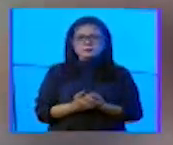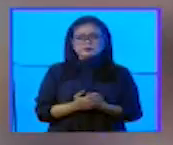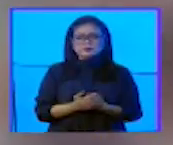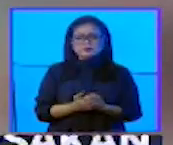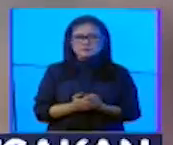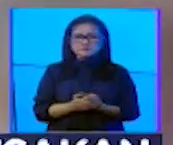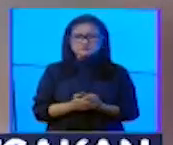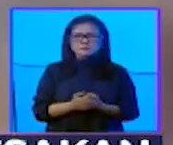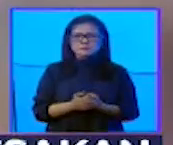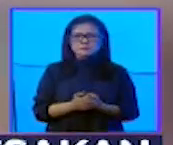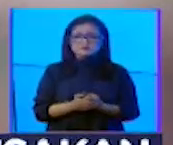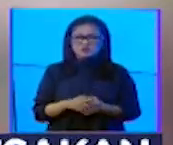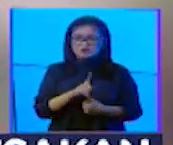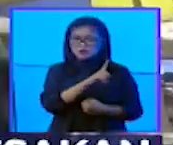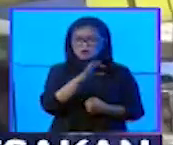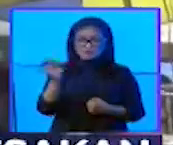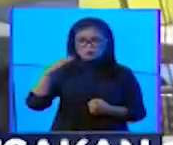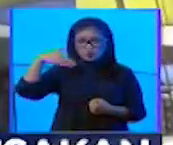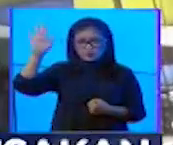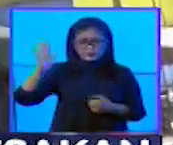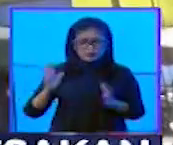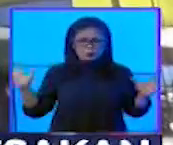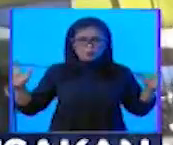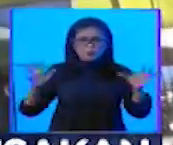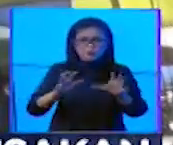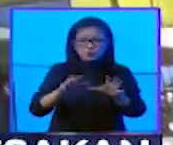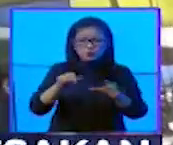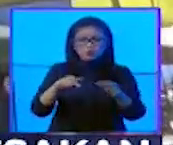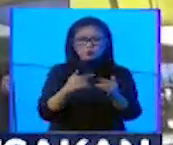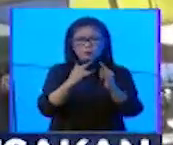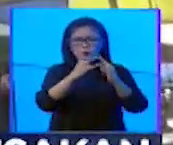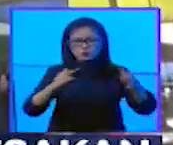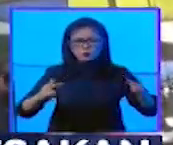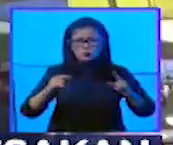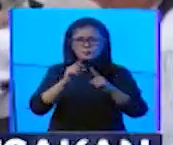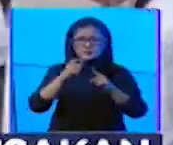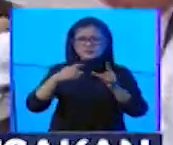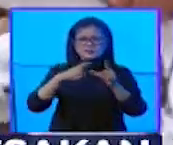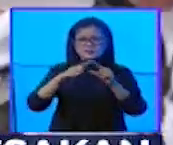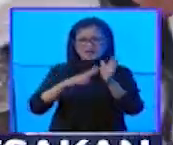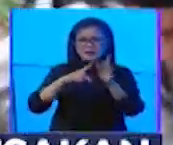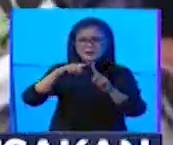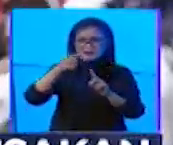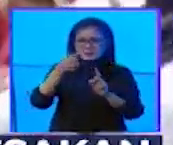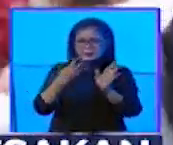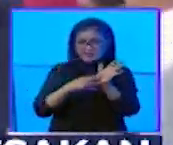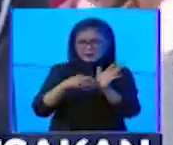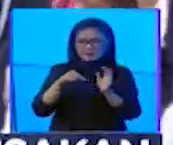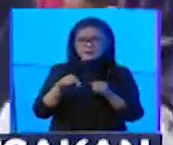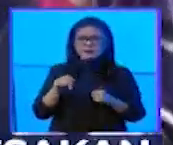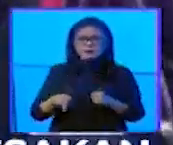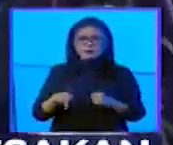Sebelumnya ribuan orang berkumpul di kawasan Pondok Pesantren Al-Istiqlaliyah yang berada di Kampung Cilongok untuk menghadiri acara Haul Akbar Syekh Abdul